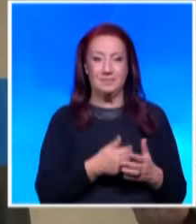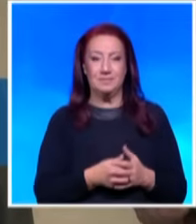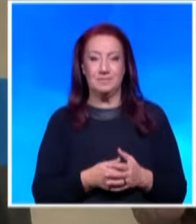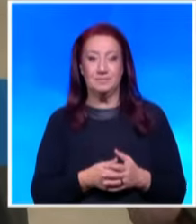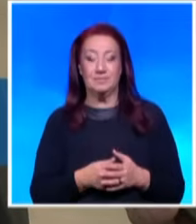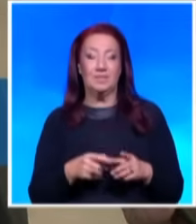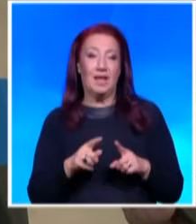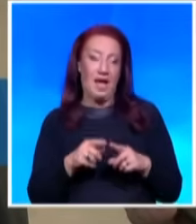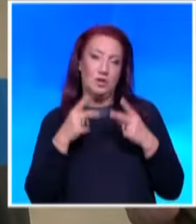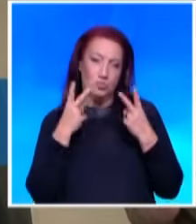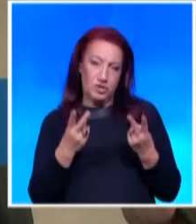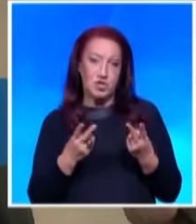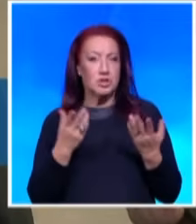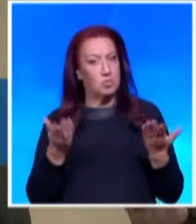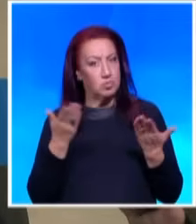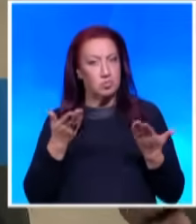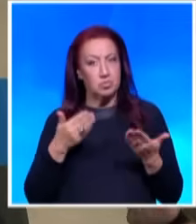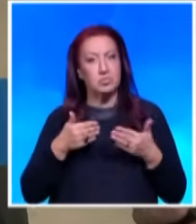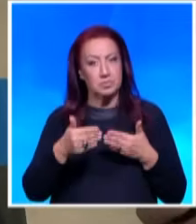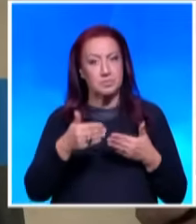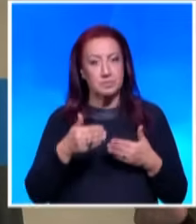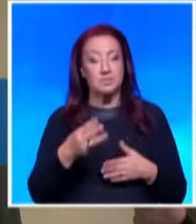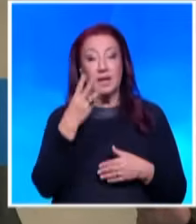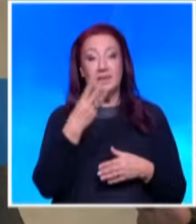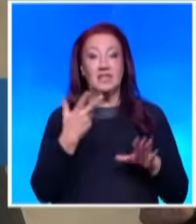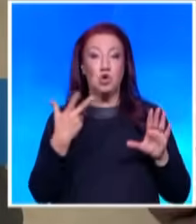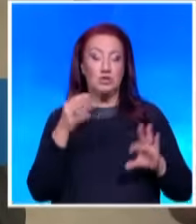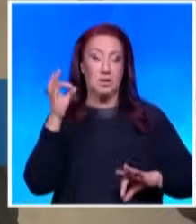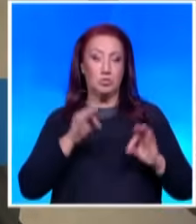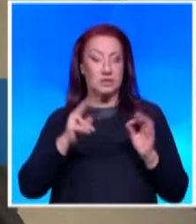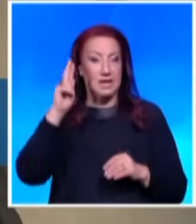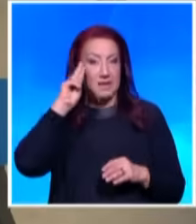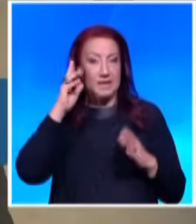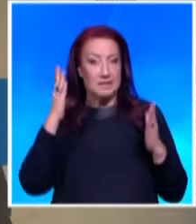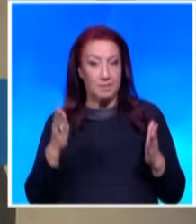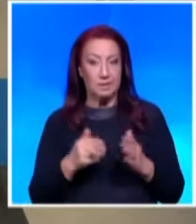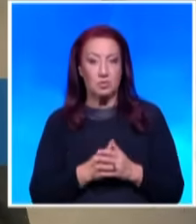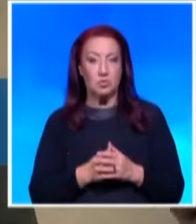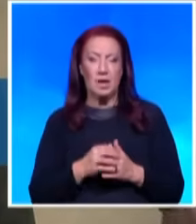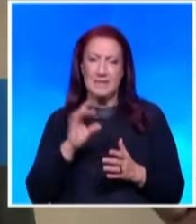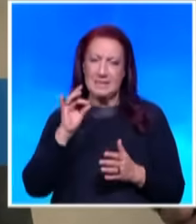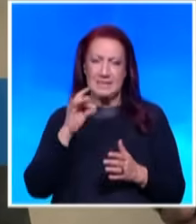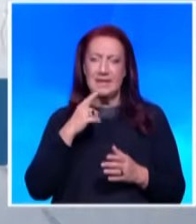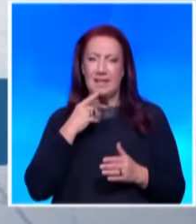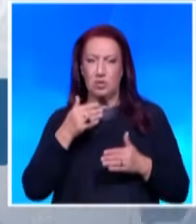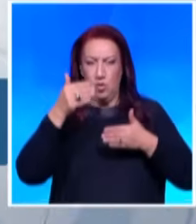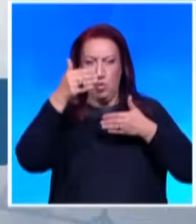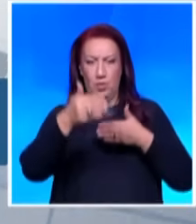виждате, вече доста напред на обекта. 38% е изпълнението средно на цялата